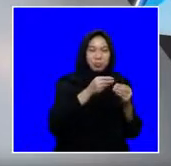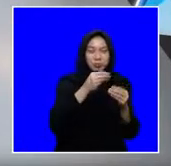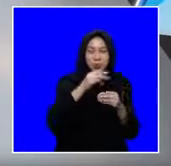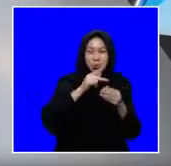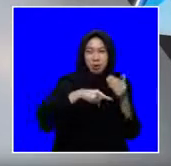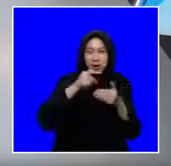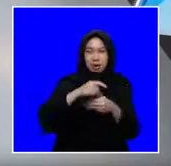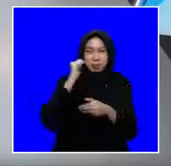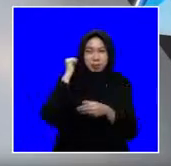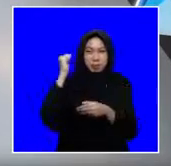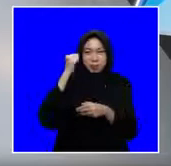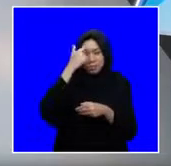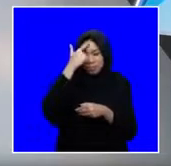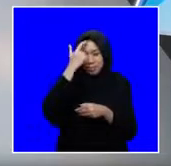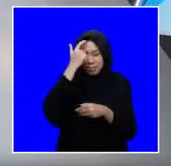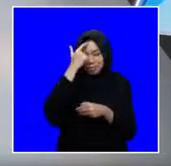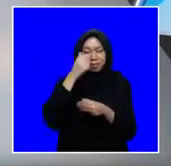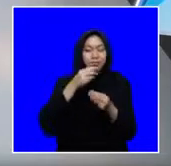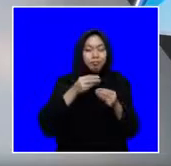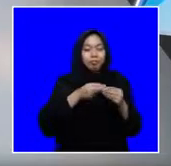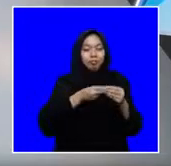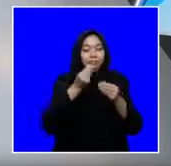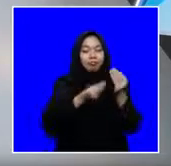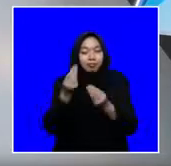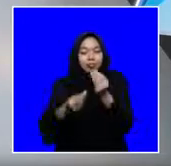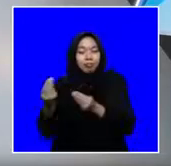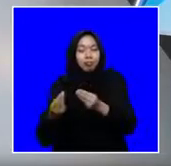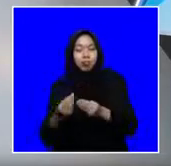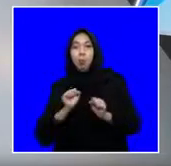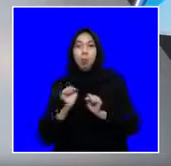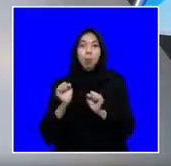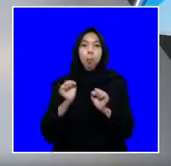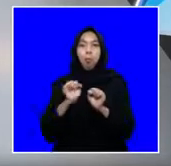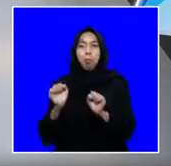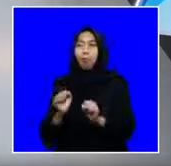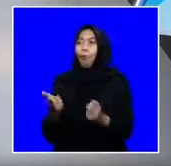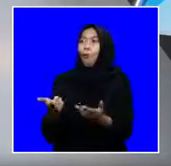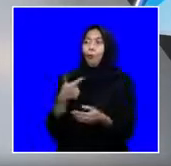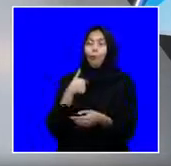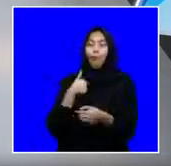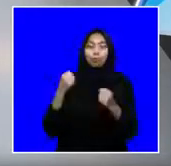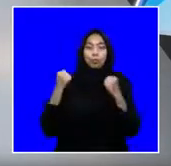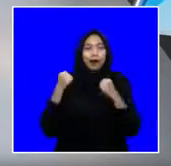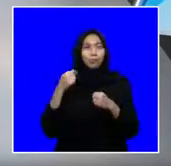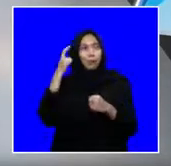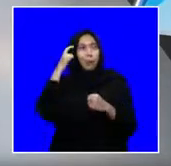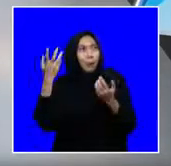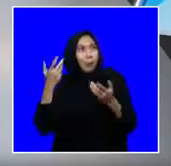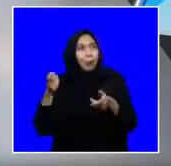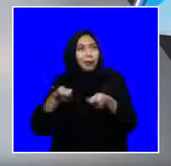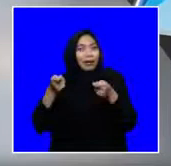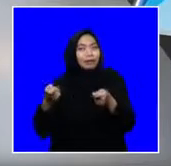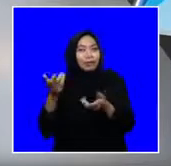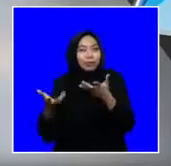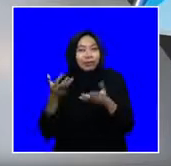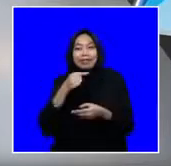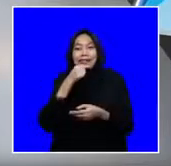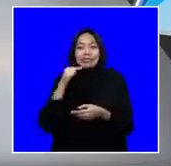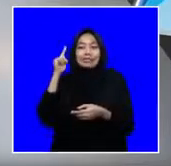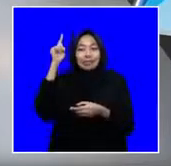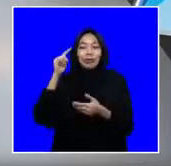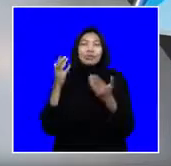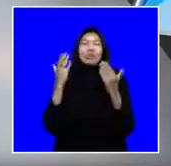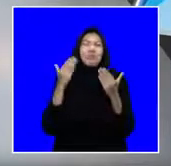ini. Saya melihat benar-benar Mas Nadiem ini semuanya ngegaspol. Saya jadi excited nih Mas, jadi pengen juga apply nanti lewat LPDP, insya Allah semoga